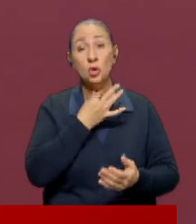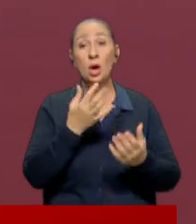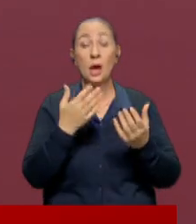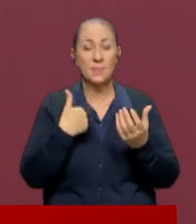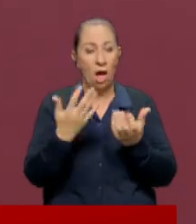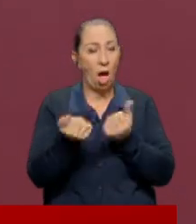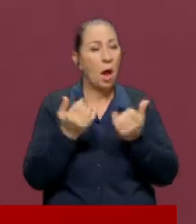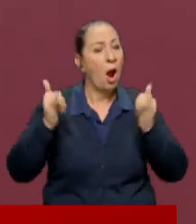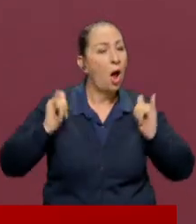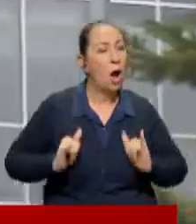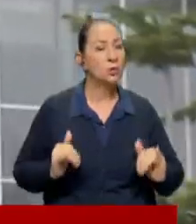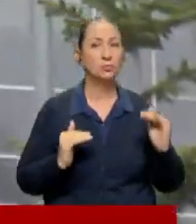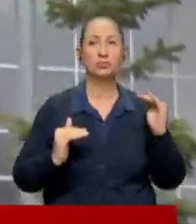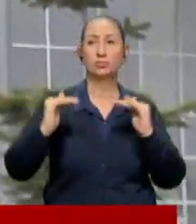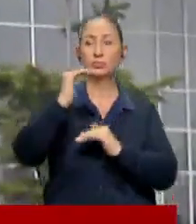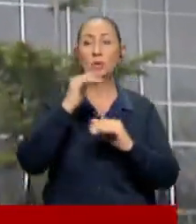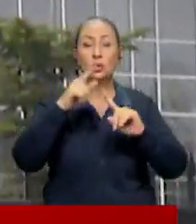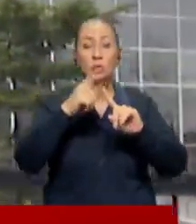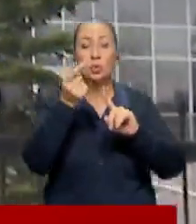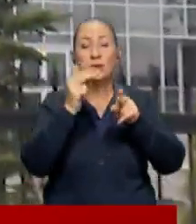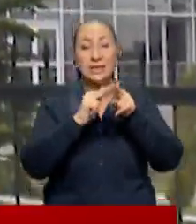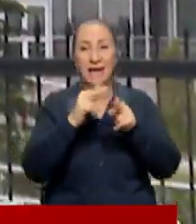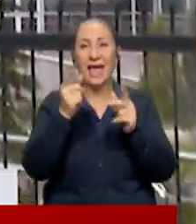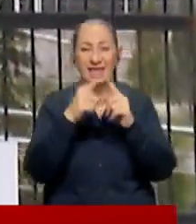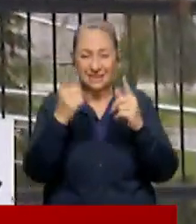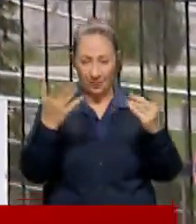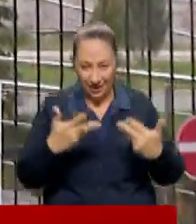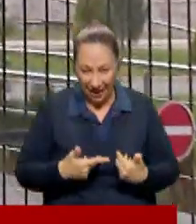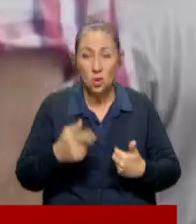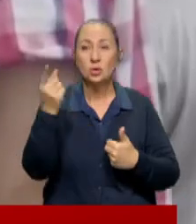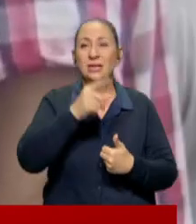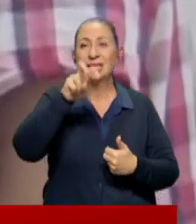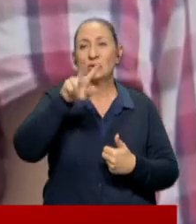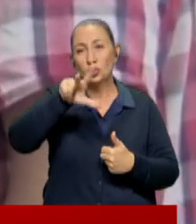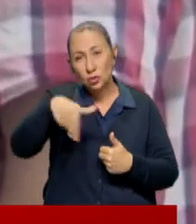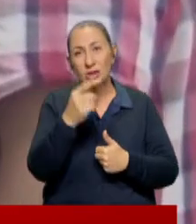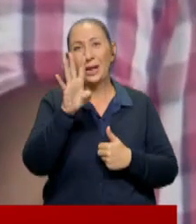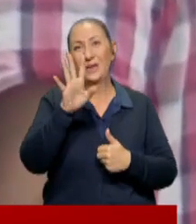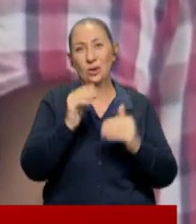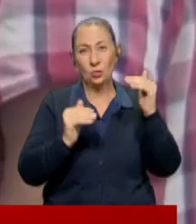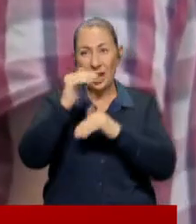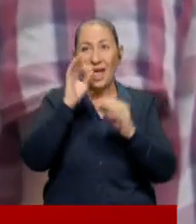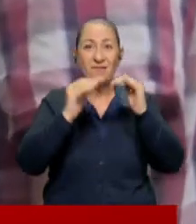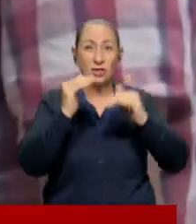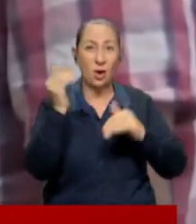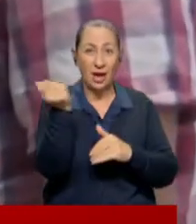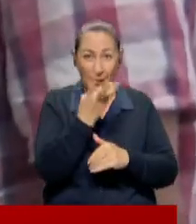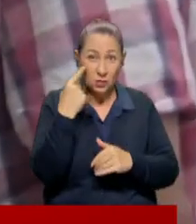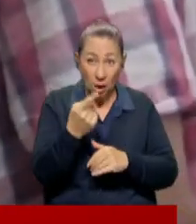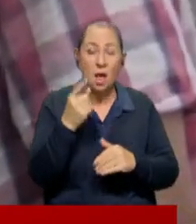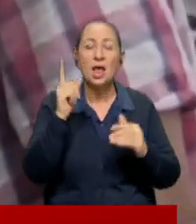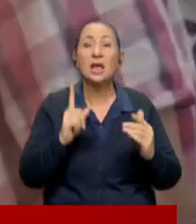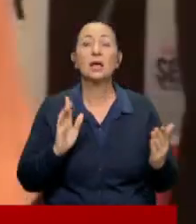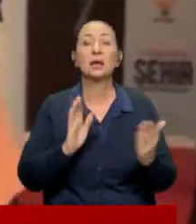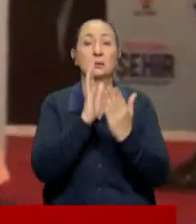gücü ciddi oranda arttı. TÜİK'in hesabıyla %83,45'e yükselen enflasyon rakamları için iktidar cephesinden gelen